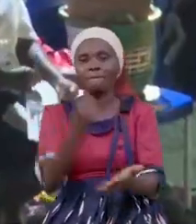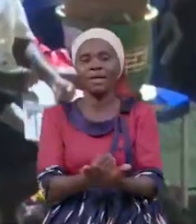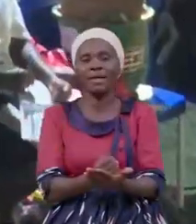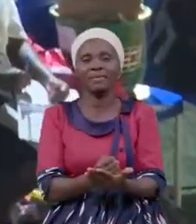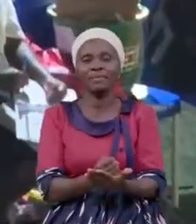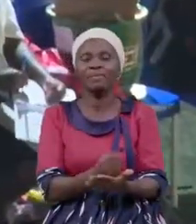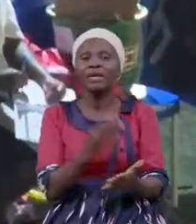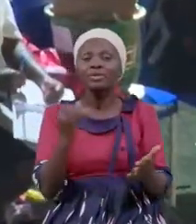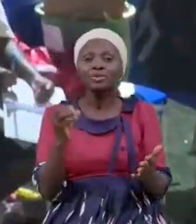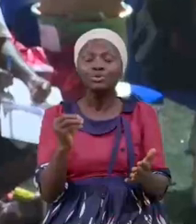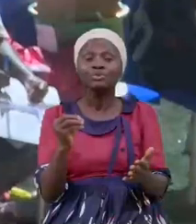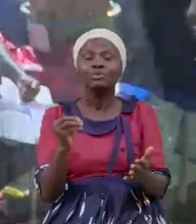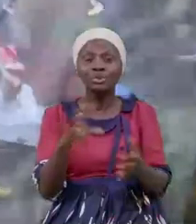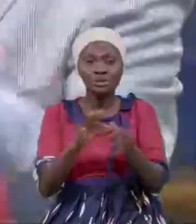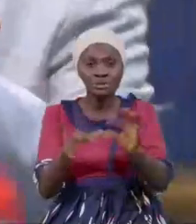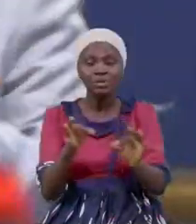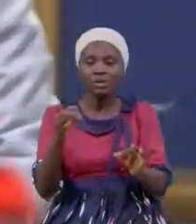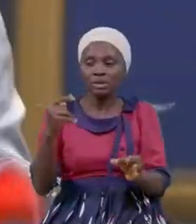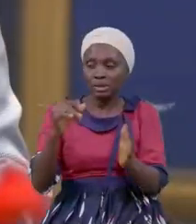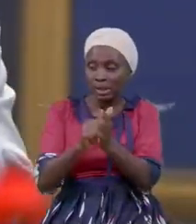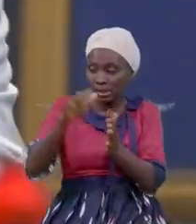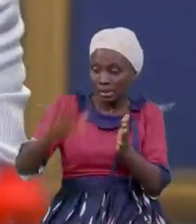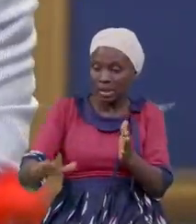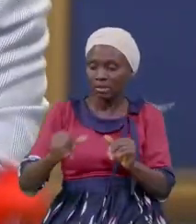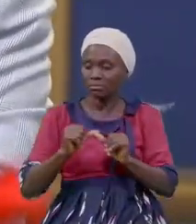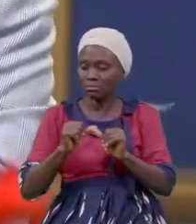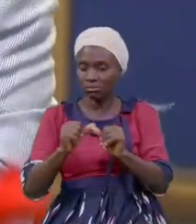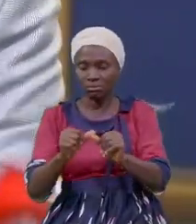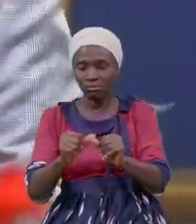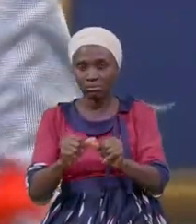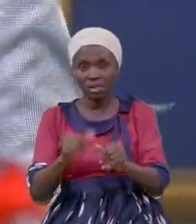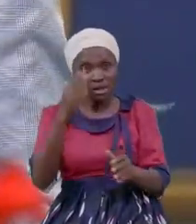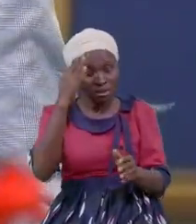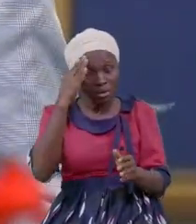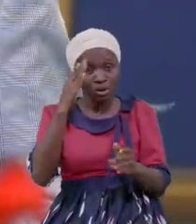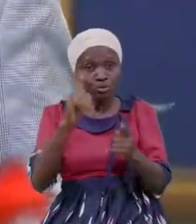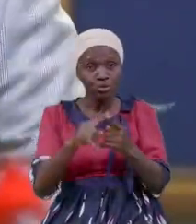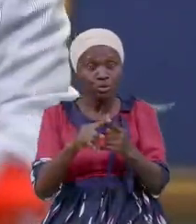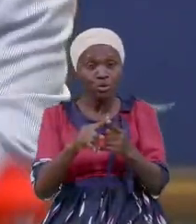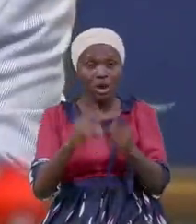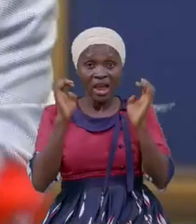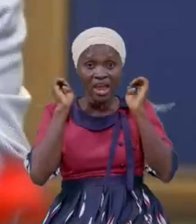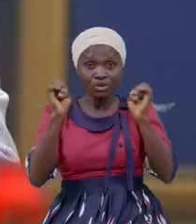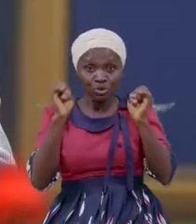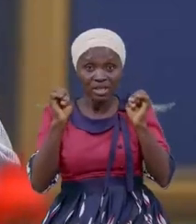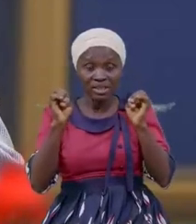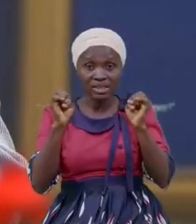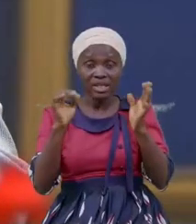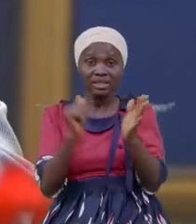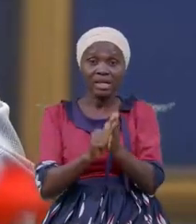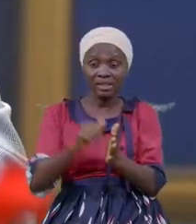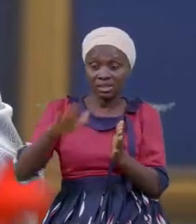et cet enfant a continué finalement éduquer cet enfant elle doit travailler elle